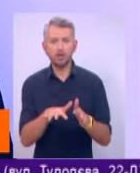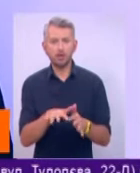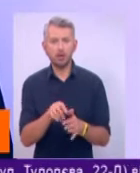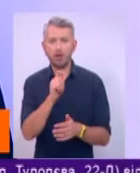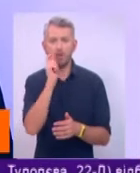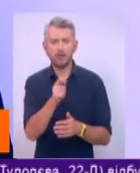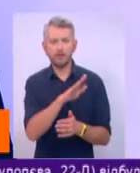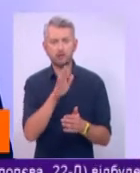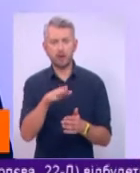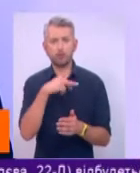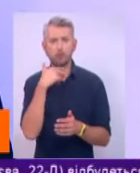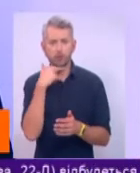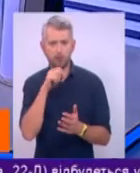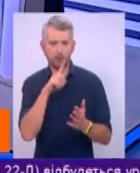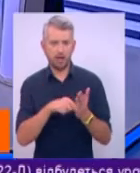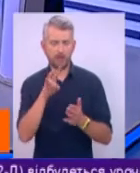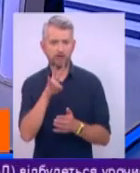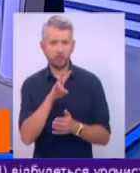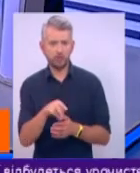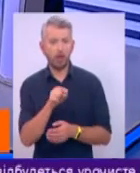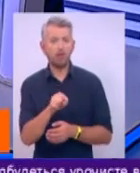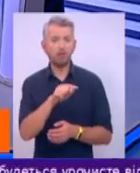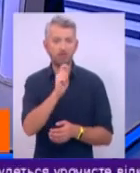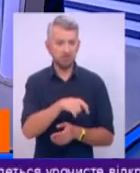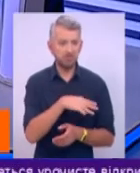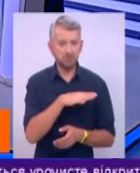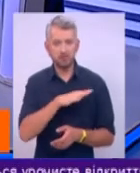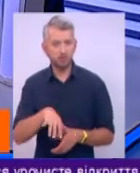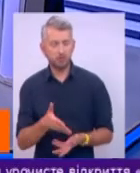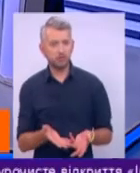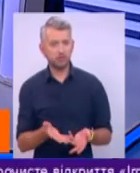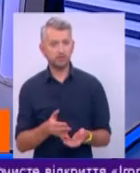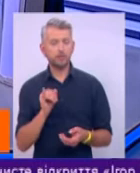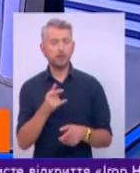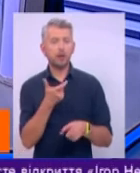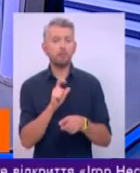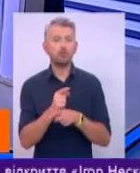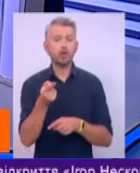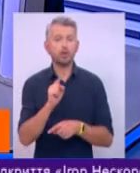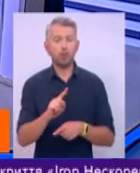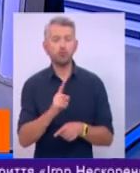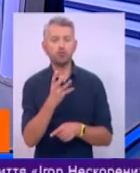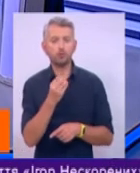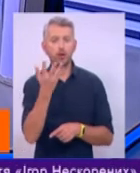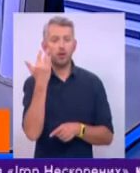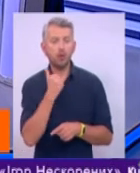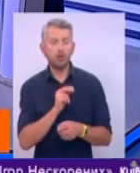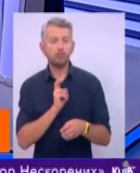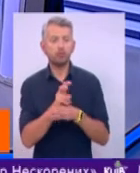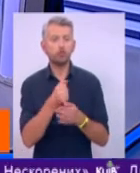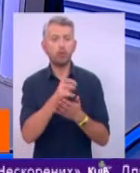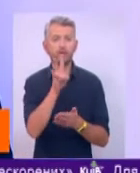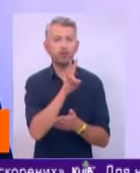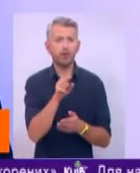дурне питання священнику, а ти був на війні чи ні? І більше того, що коли йдуть до священника, вони